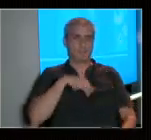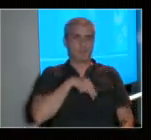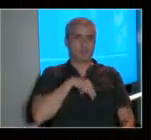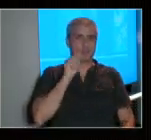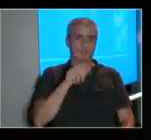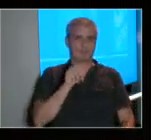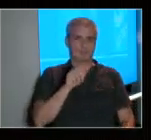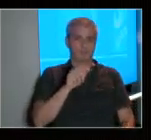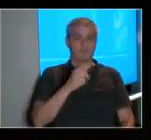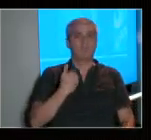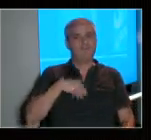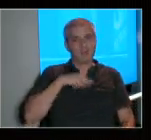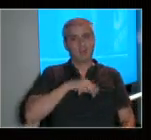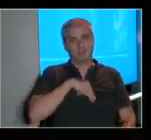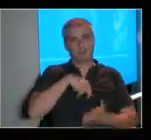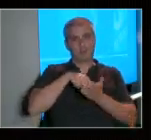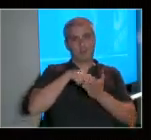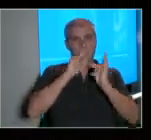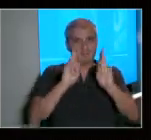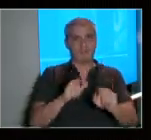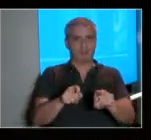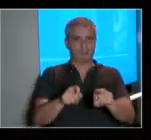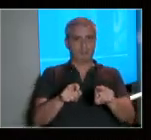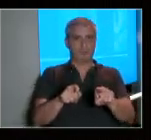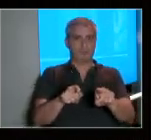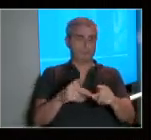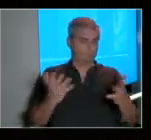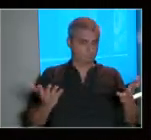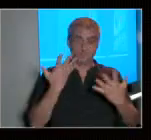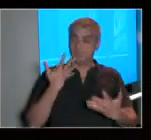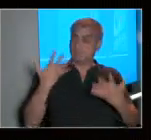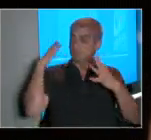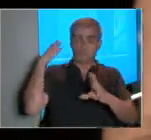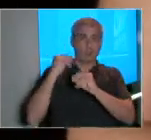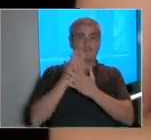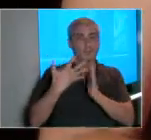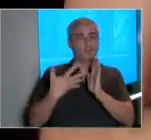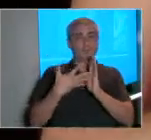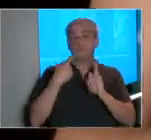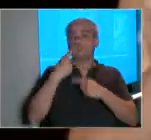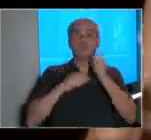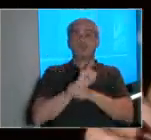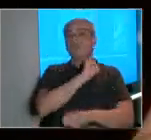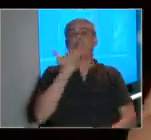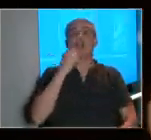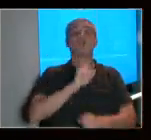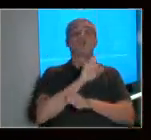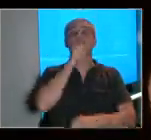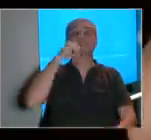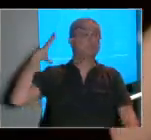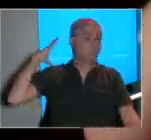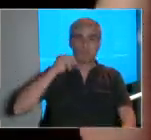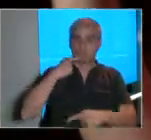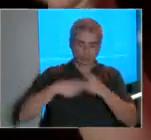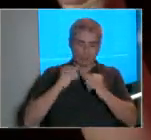לו, ועלינו גם האחריות לעצור אותו. בעשור האחרון נמדדו השנים החמות ביותר בהיסטוריה.